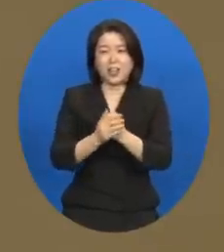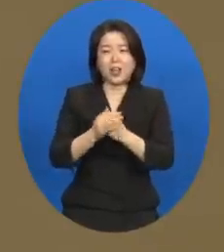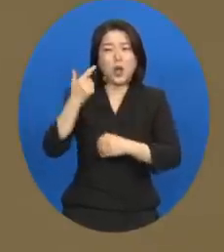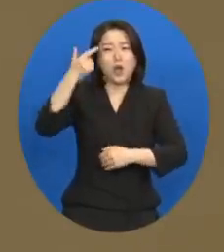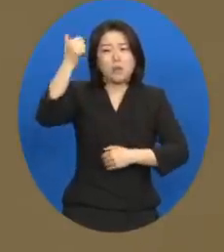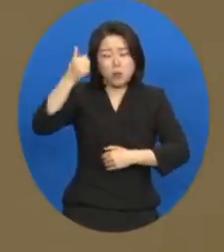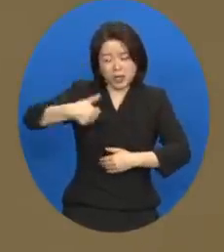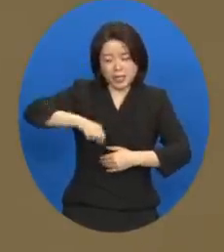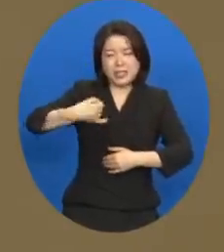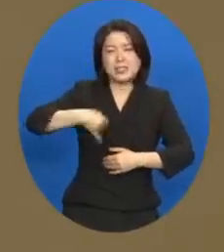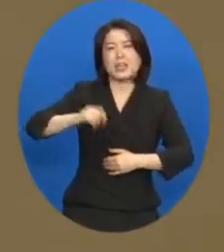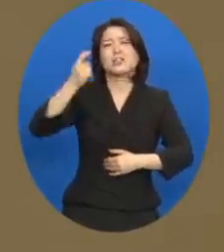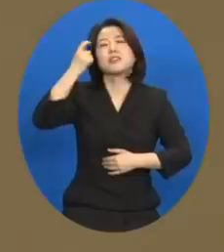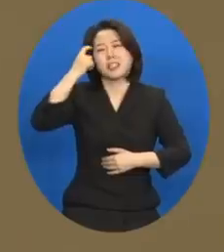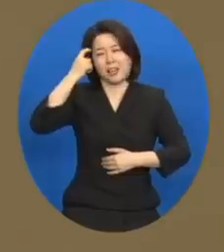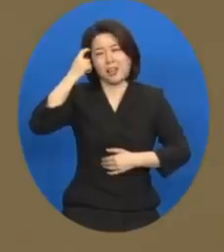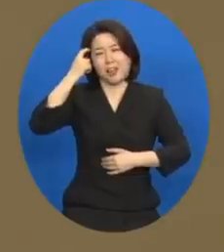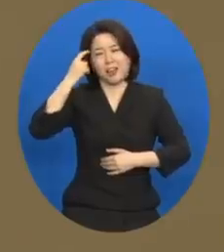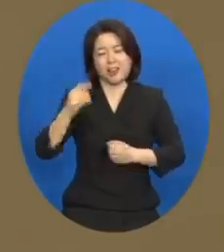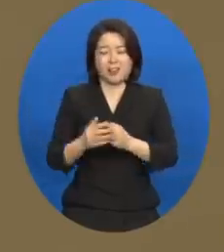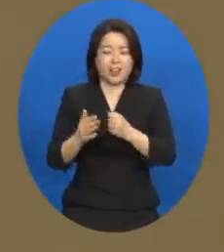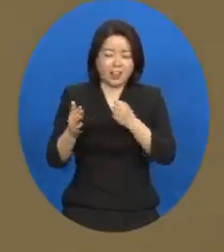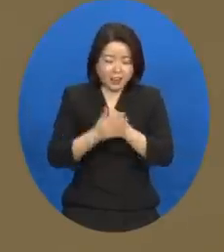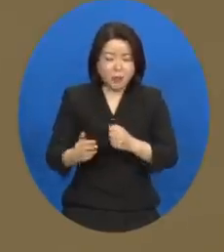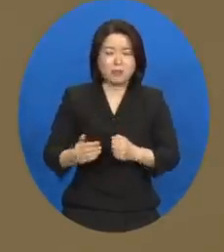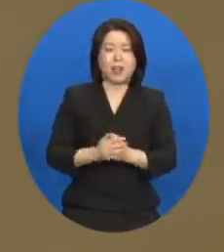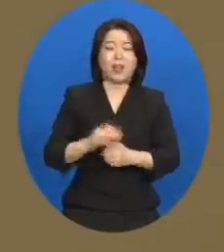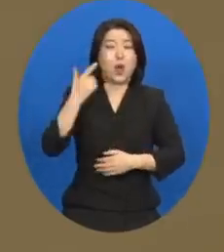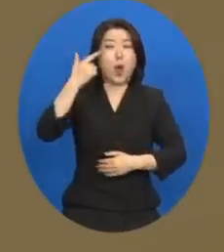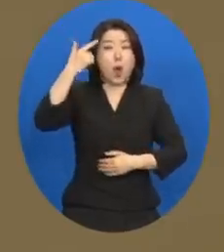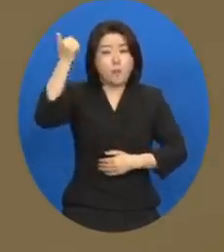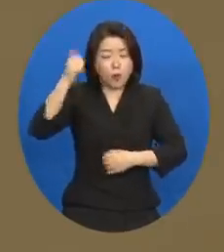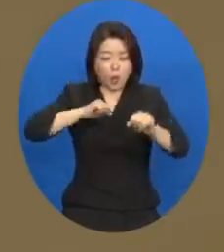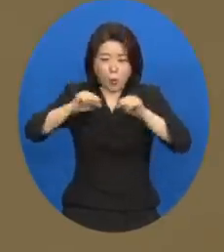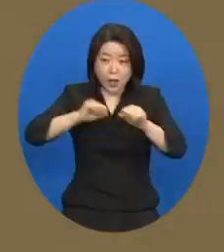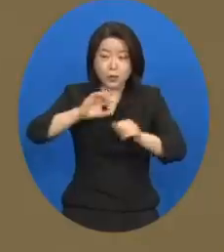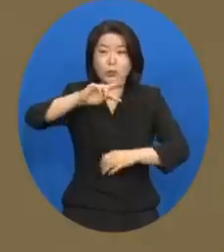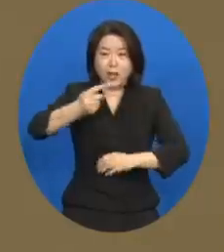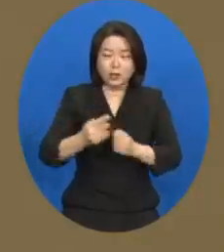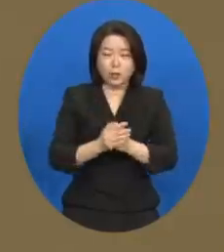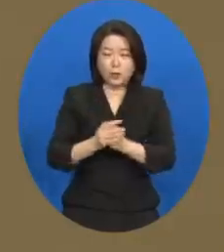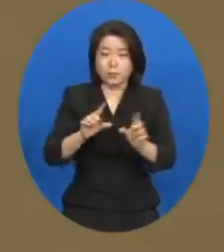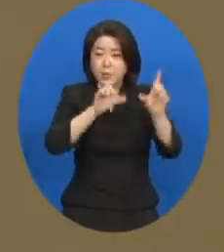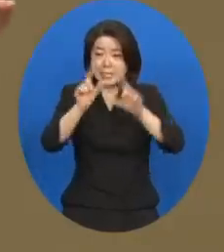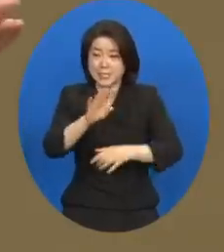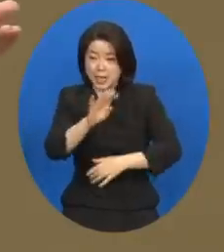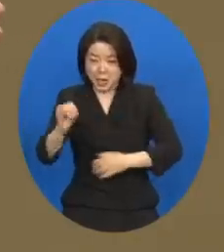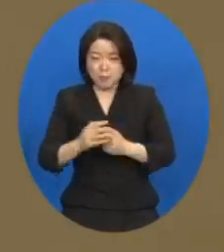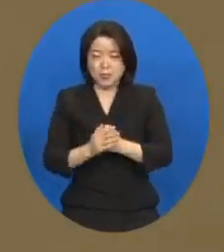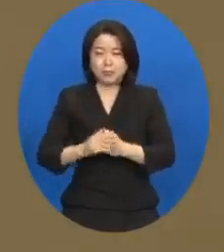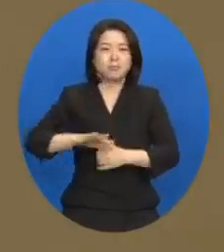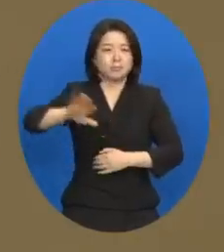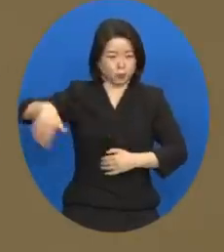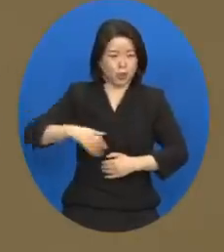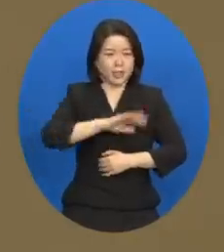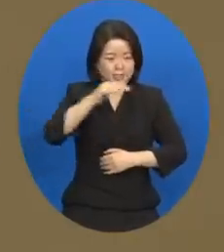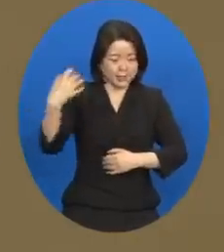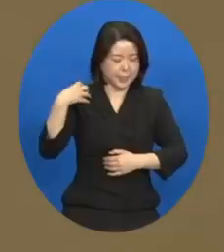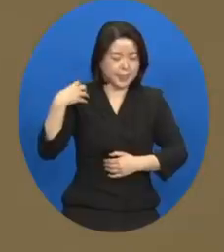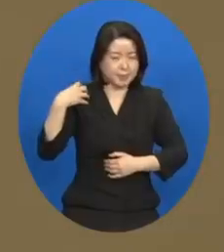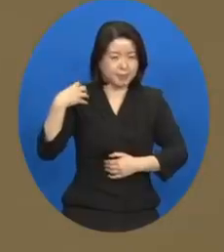생각이에요. 그러니까 목회를 하더라도 아, 생활비는 우리가 다 책임질 테니까